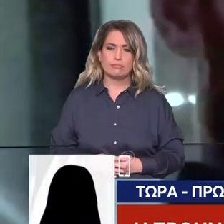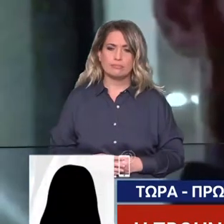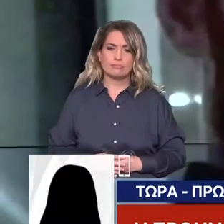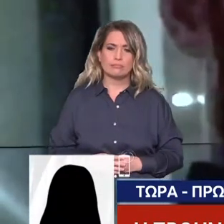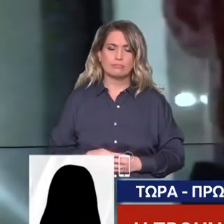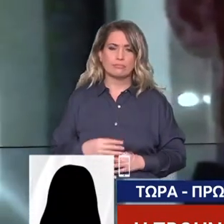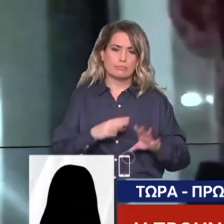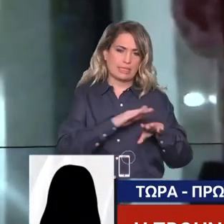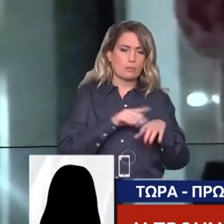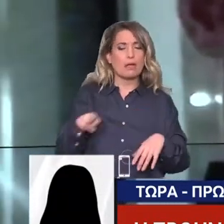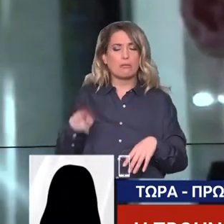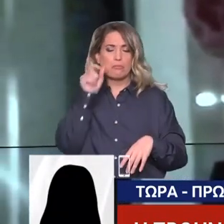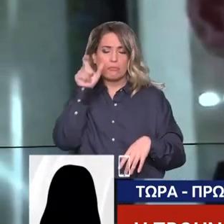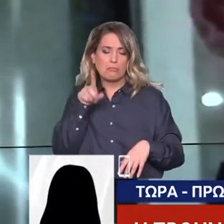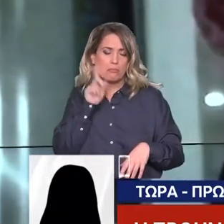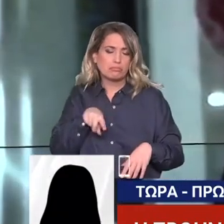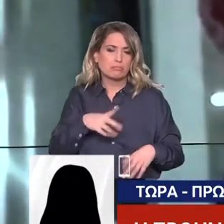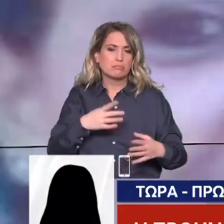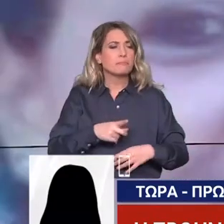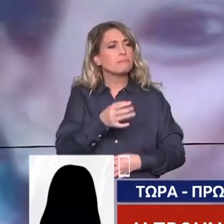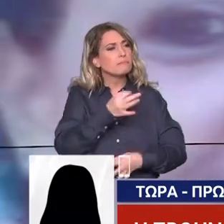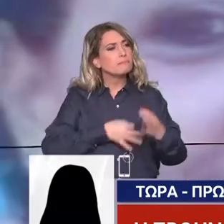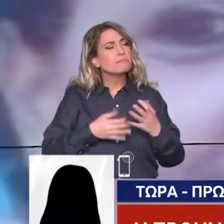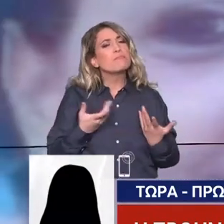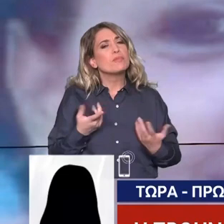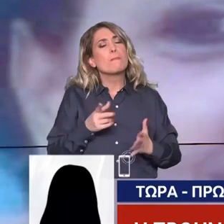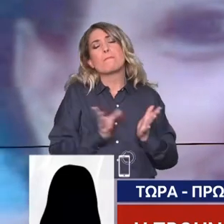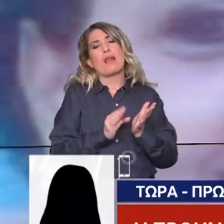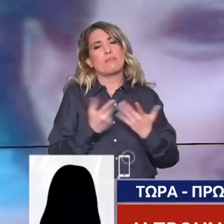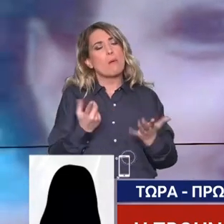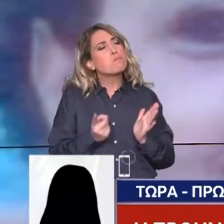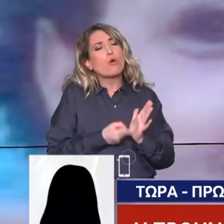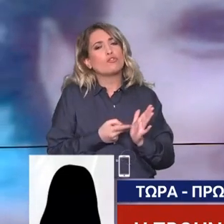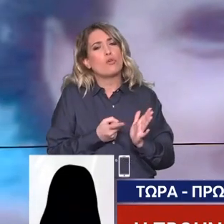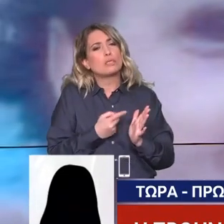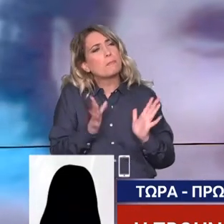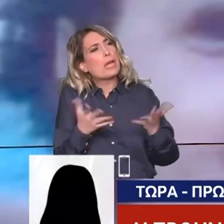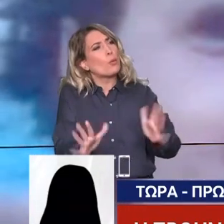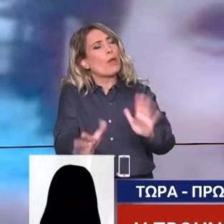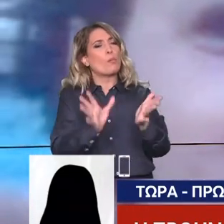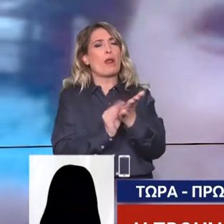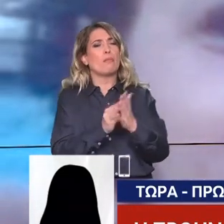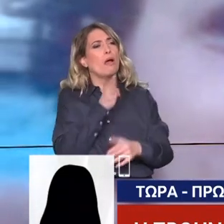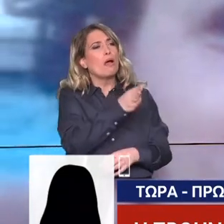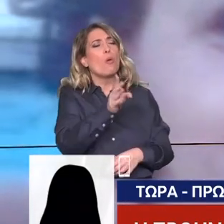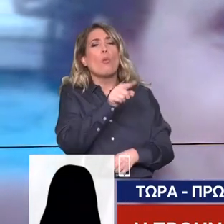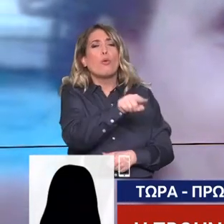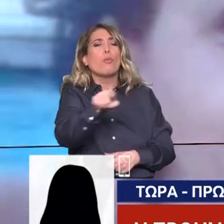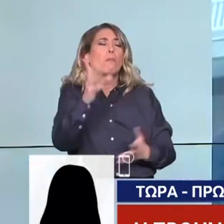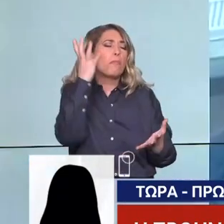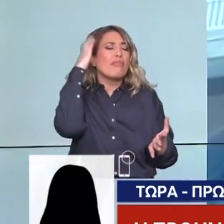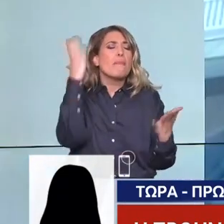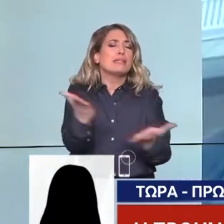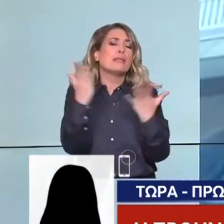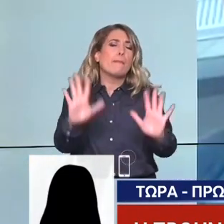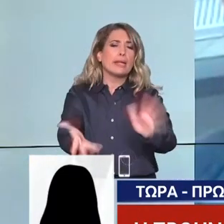Μπορείτε να θυμηθείτε έτσι ενδεικτικά περίπου πόσες φορές πήγατε να τον καταγγείλετε και σε ποια αστυνομικά τμήματα? Να μας πείτε 1-2 από αυτά που πήγατε.